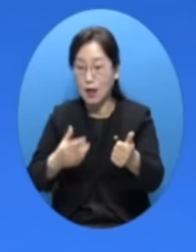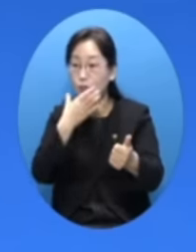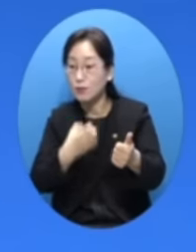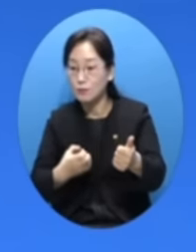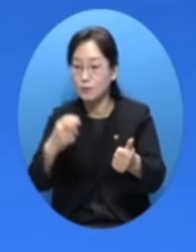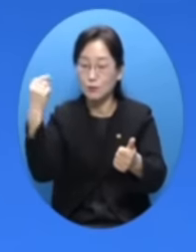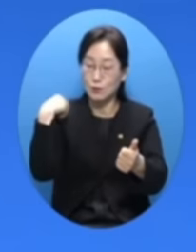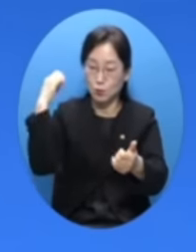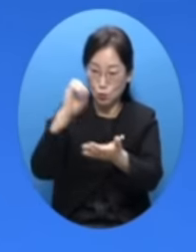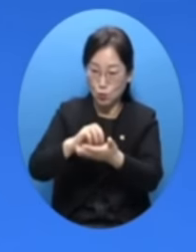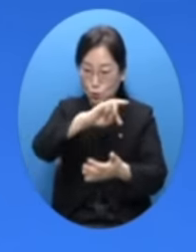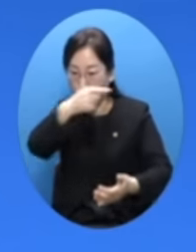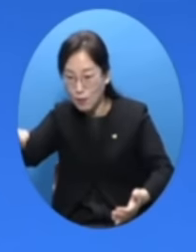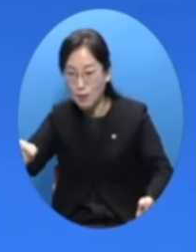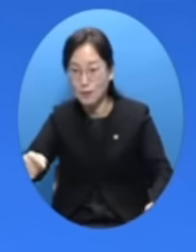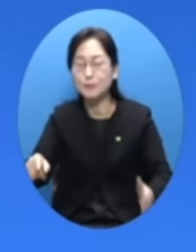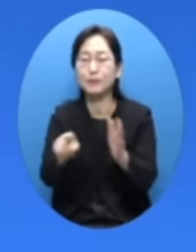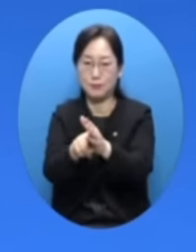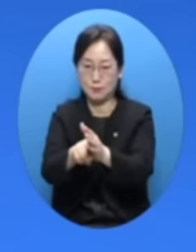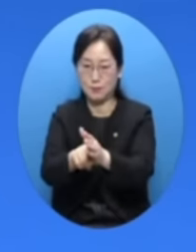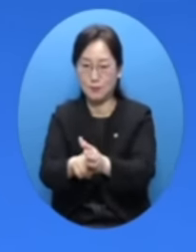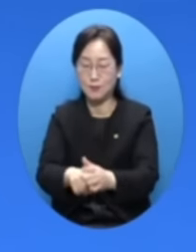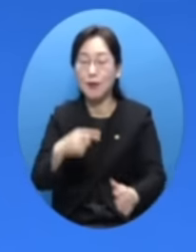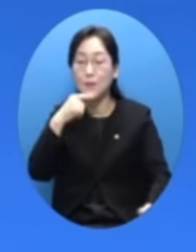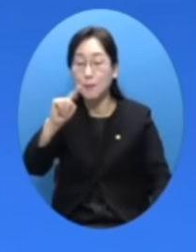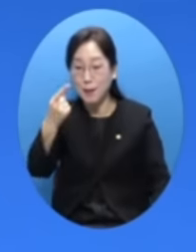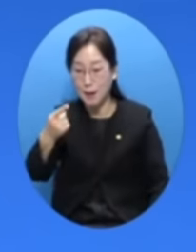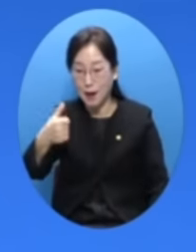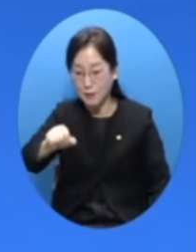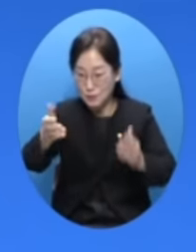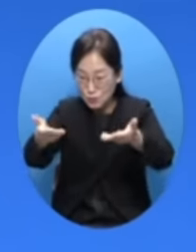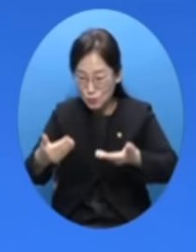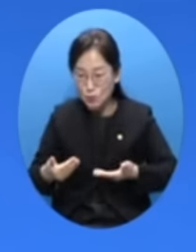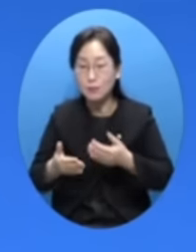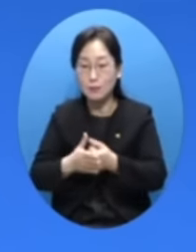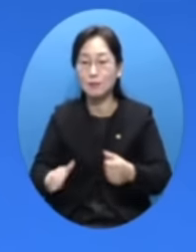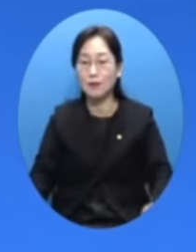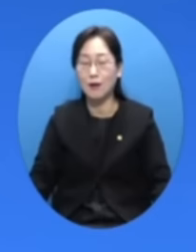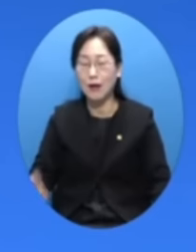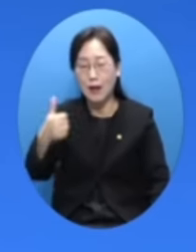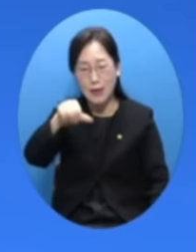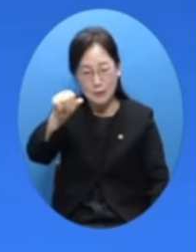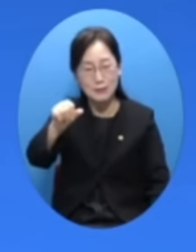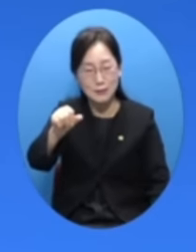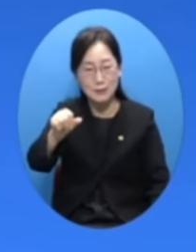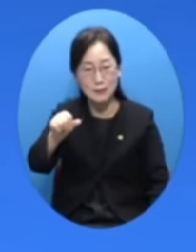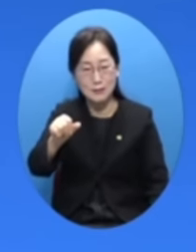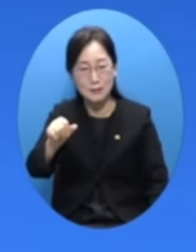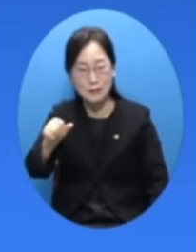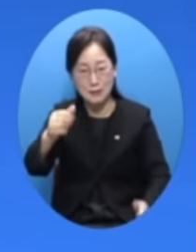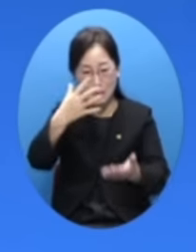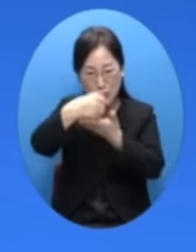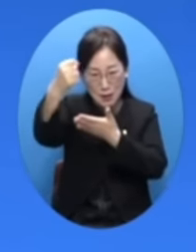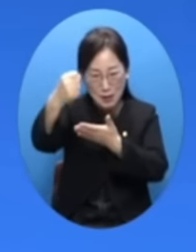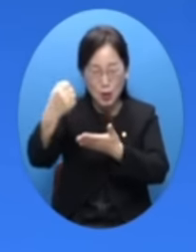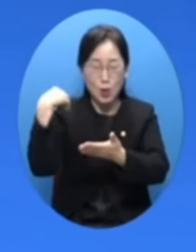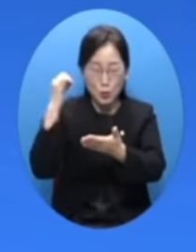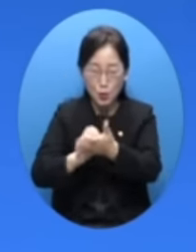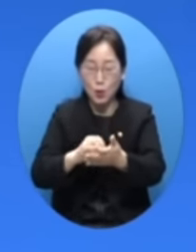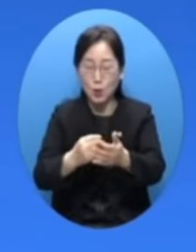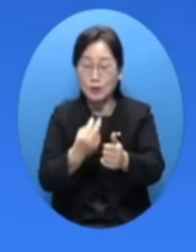믿음입니다. 백세 때 주셨으니 이삭을 거두가셔도 다시 생명을